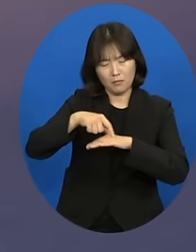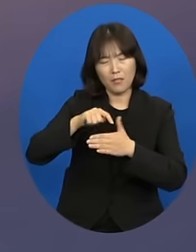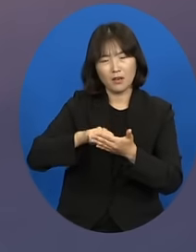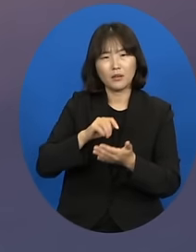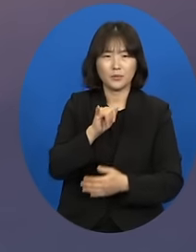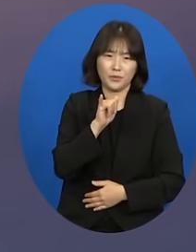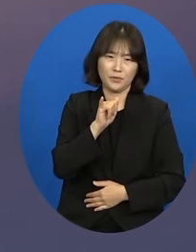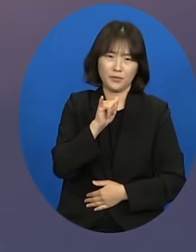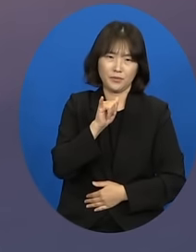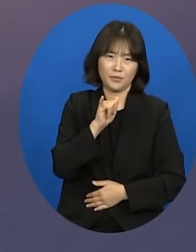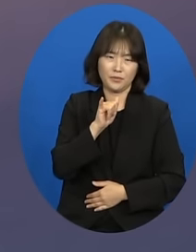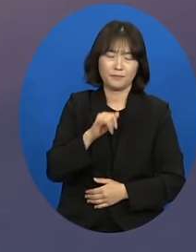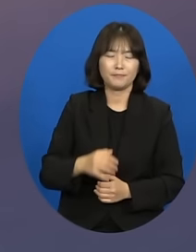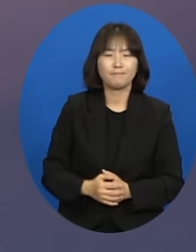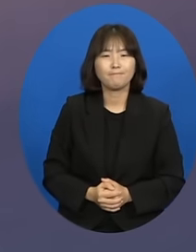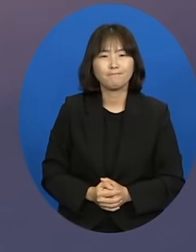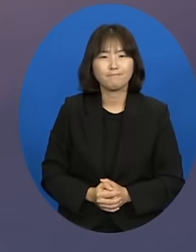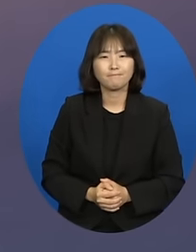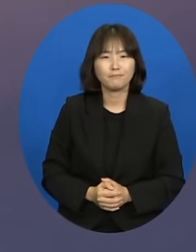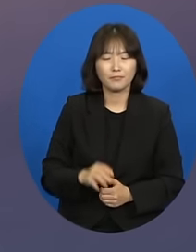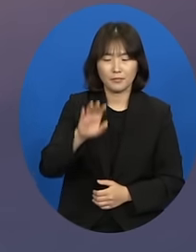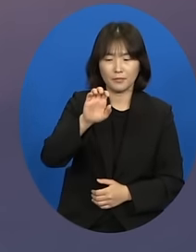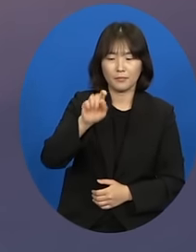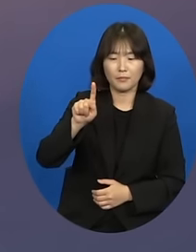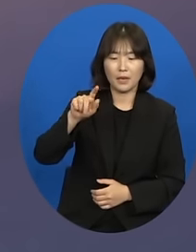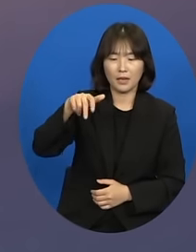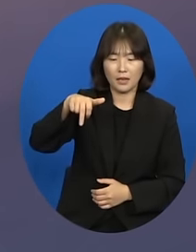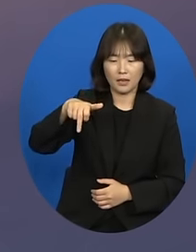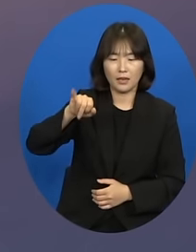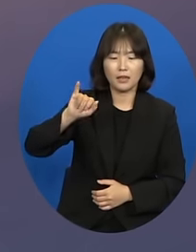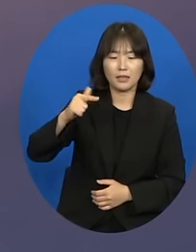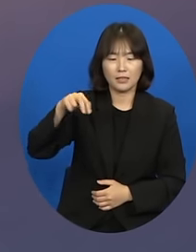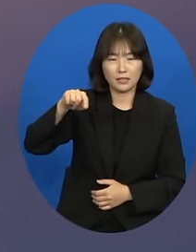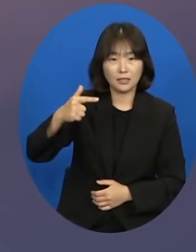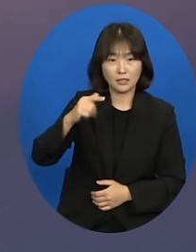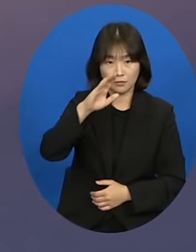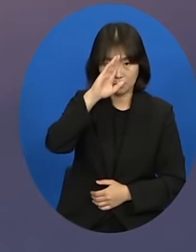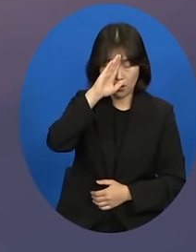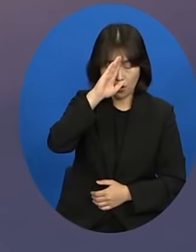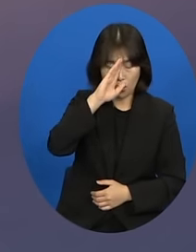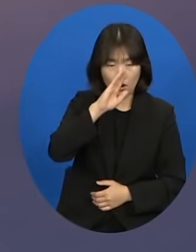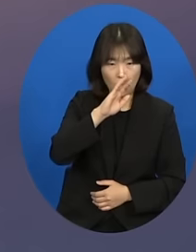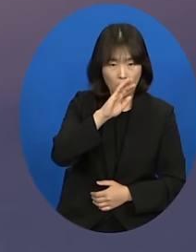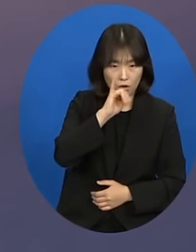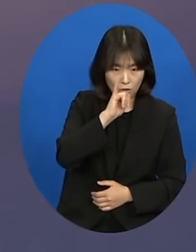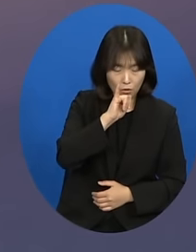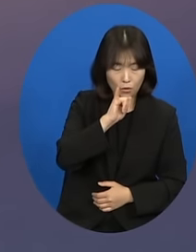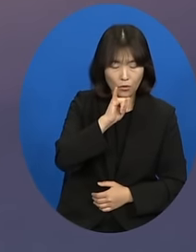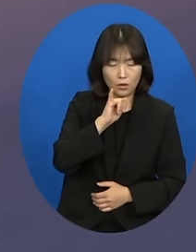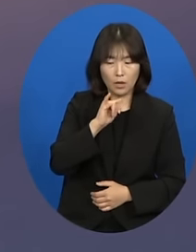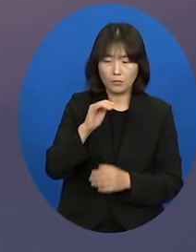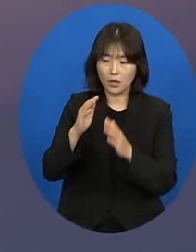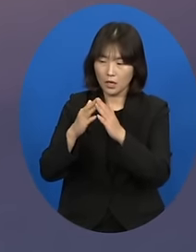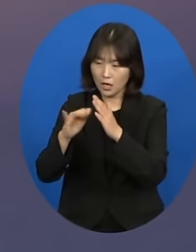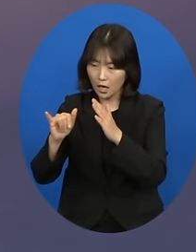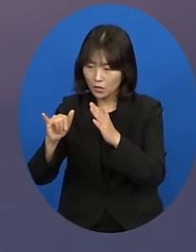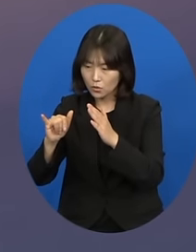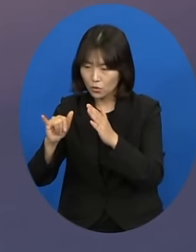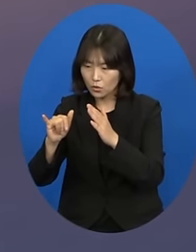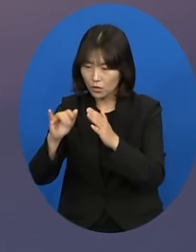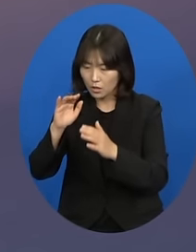있습니다. 뭐 파킨슨 병을 가지고 계신 분이나 가족이 계신 분들은 알겠지만 뭐 쉽지